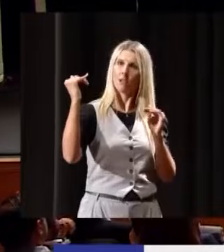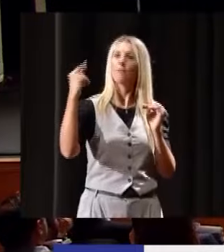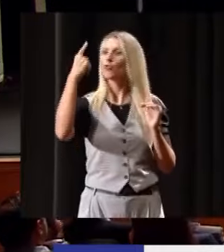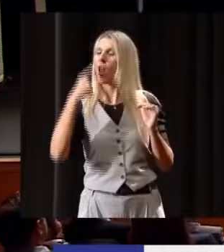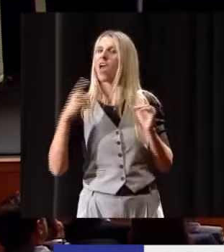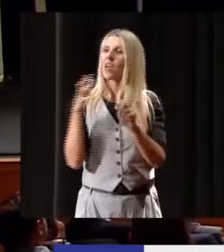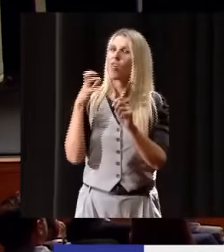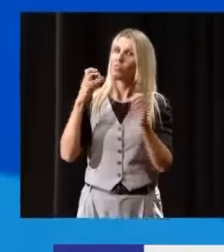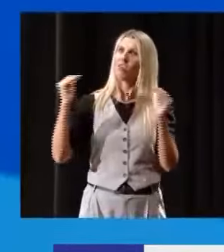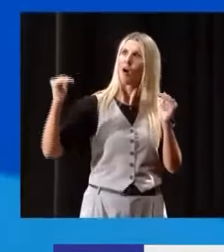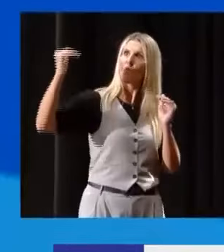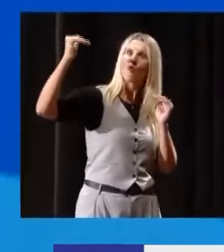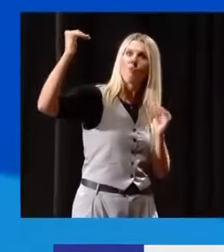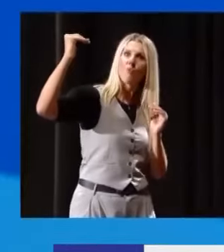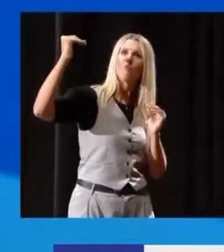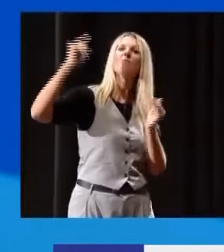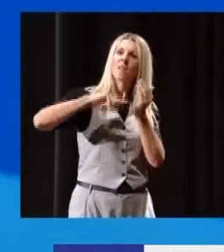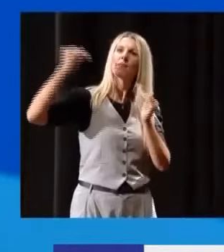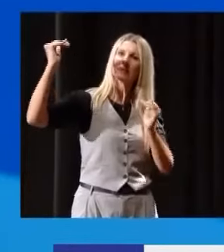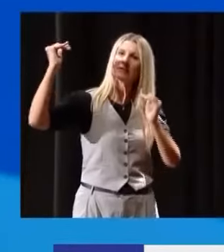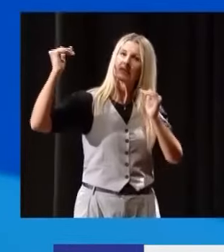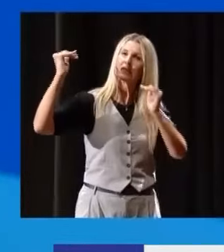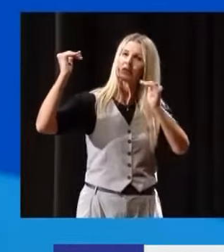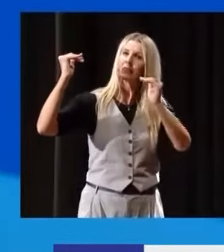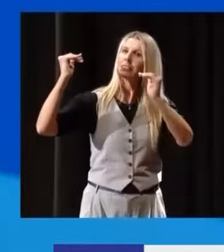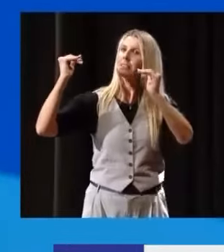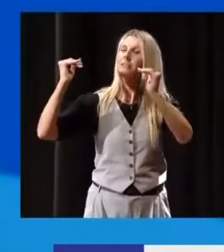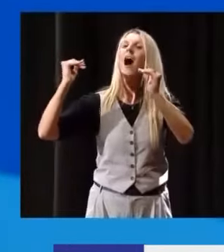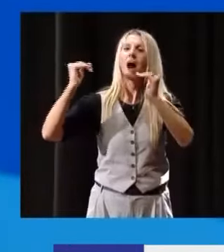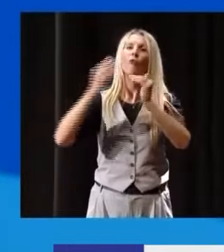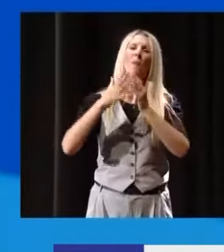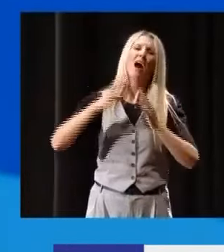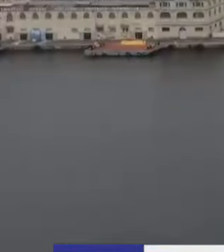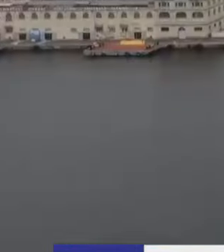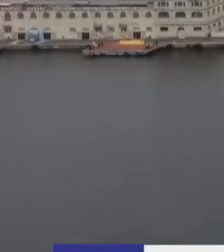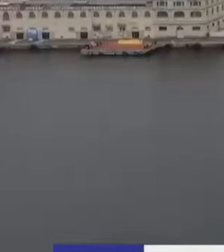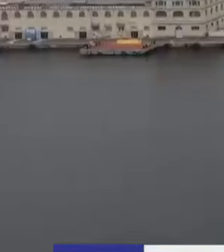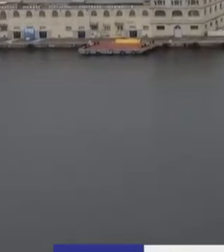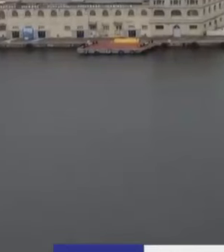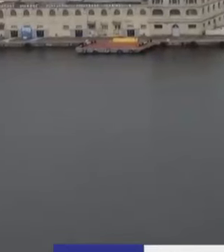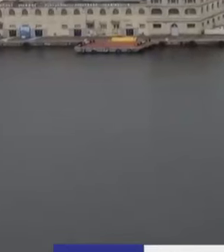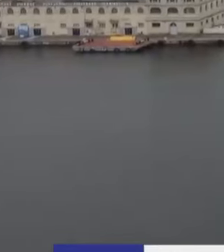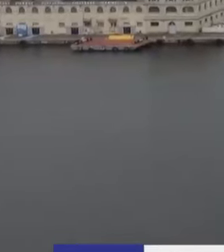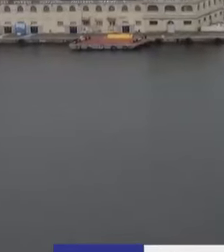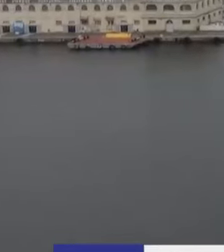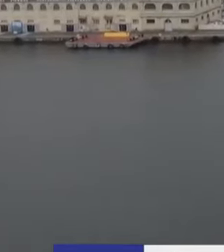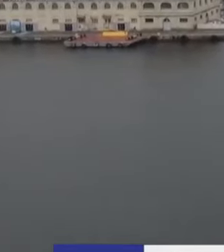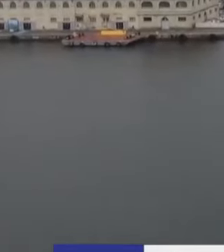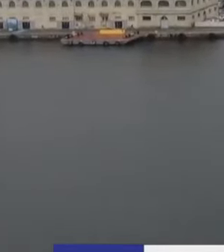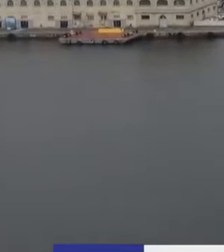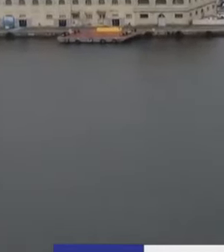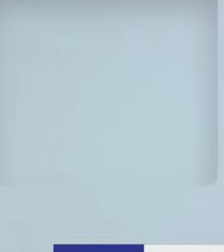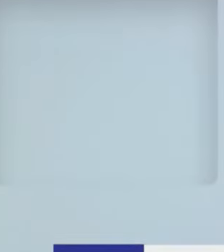χαμένο έδαφος. Και αυτό αποτελεί τον μεγάλο εθνικό στόχο αυτής της κυβέρνησης. Το Περιφερειακό Σχέδιο Ανάπτυξης για την